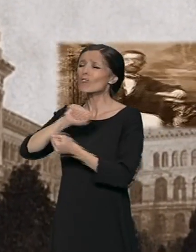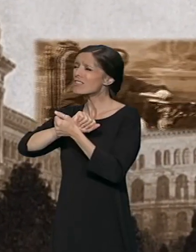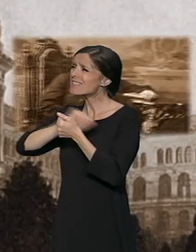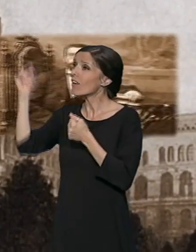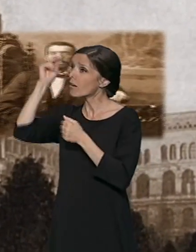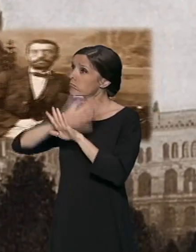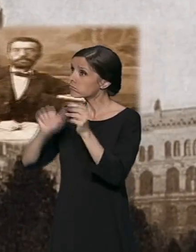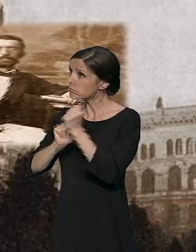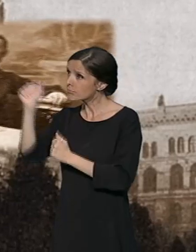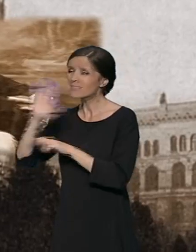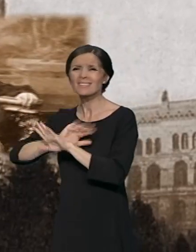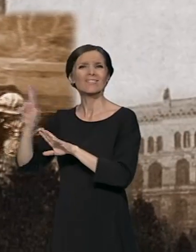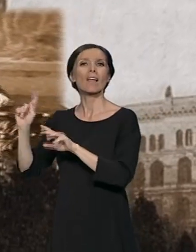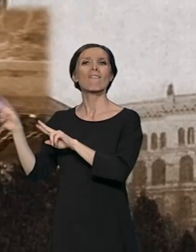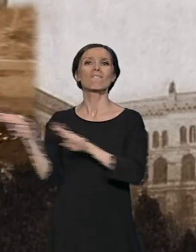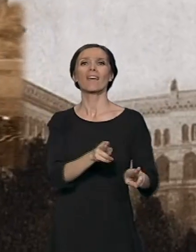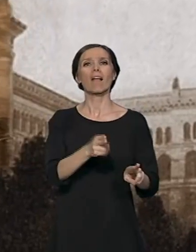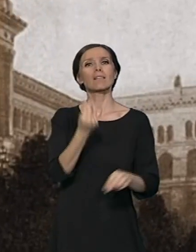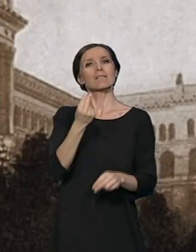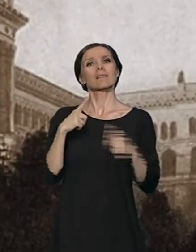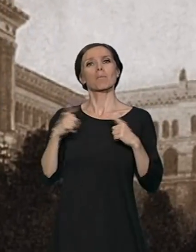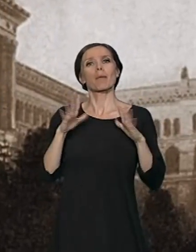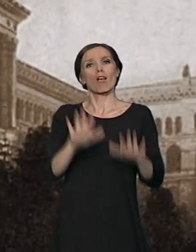koljak da bi, da nema mori